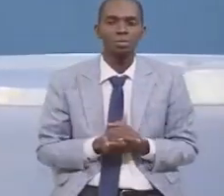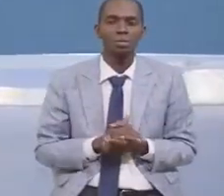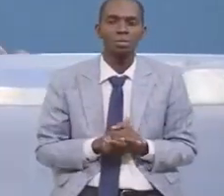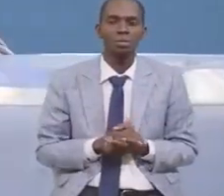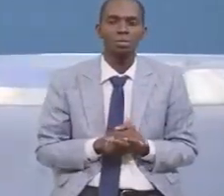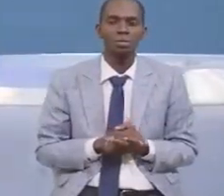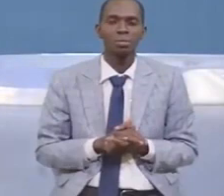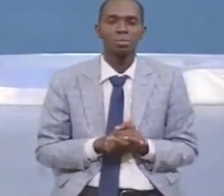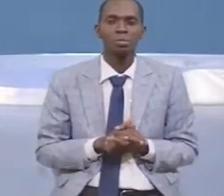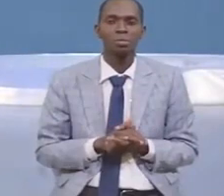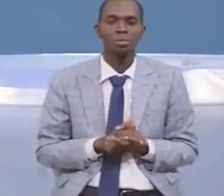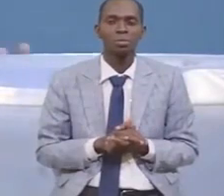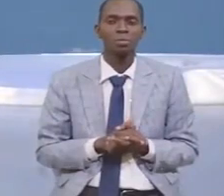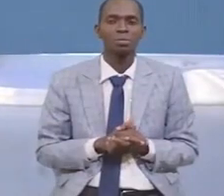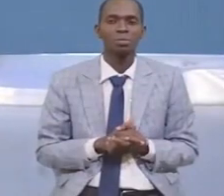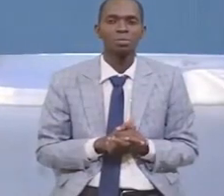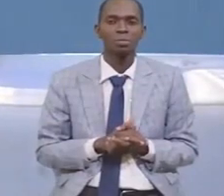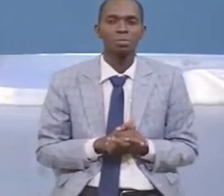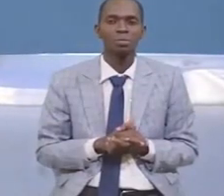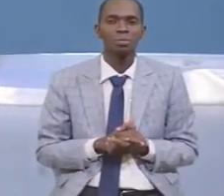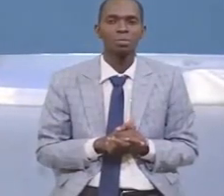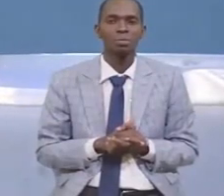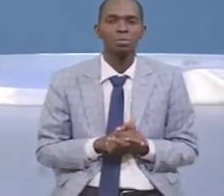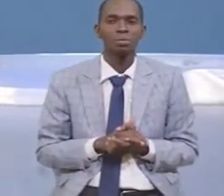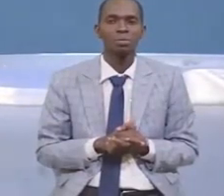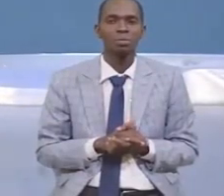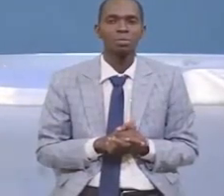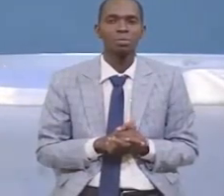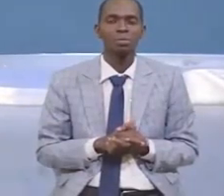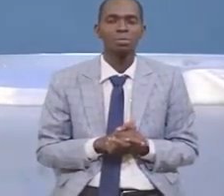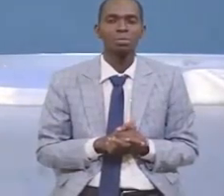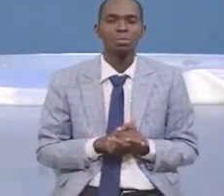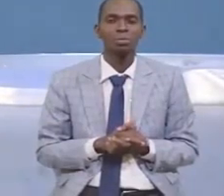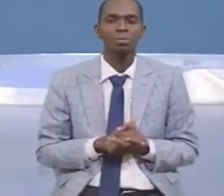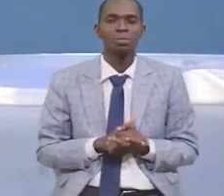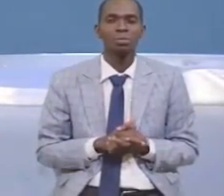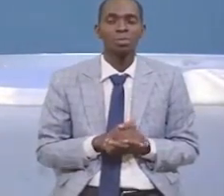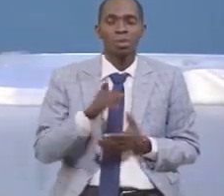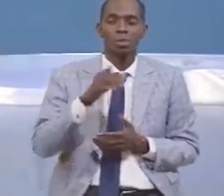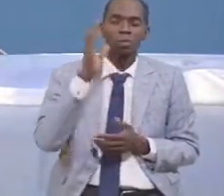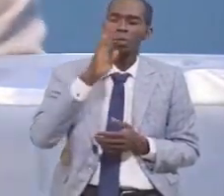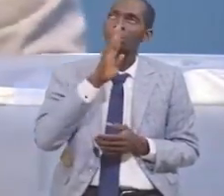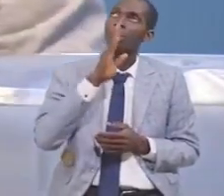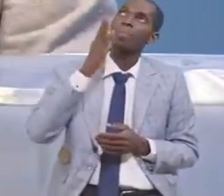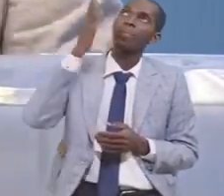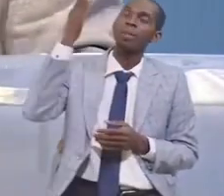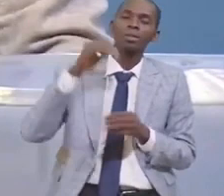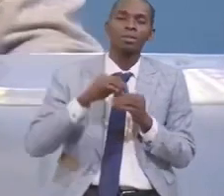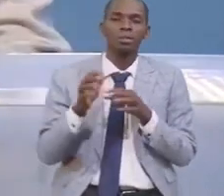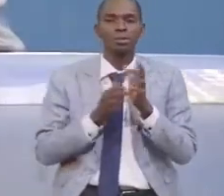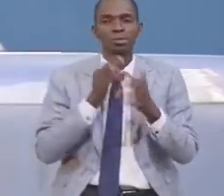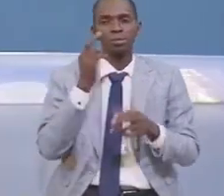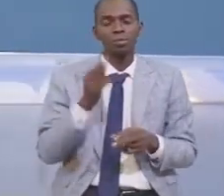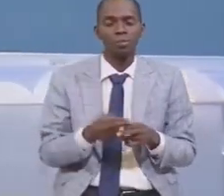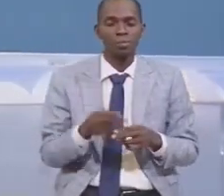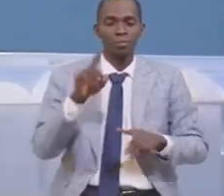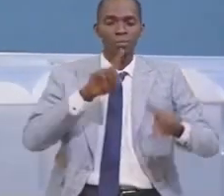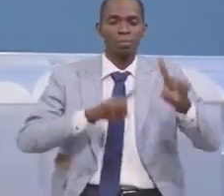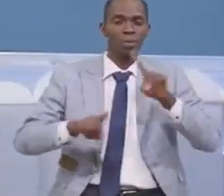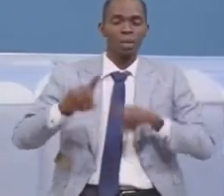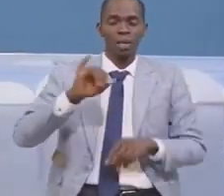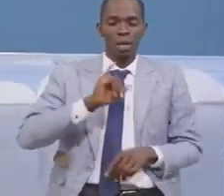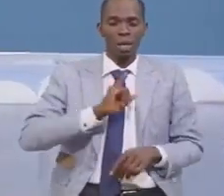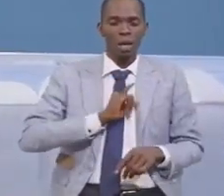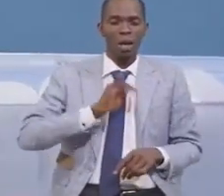యేసు మీ జీవితాన్ని పరలోకానికి చేరుకునేలా బదిలీ చేస్తారు. You'll be there. మీరు అక్కడ ఆయనతో ఉంటారు. I will